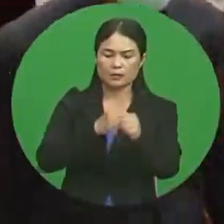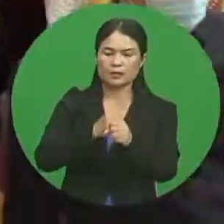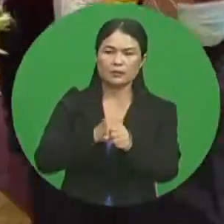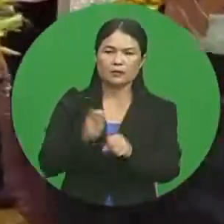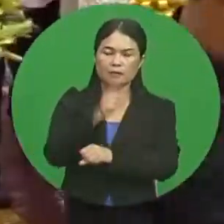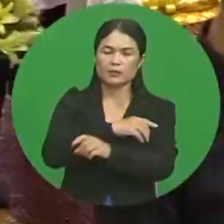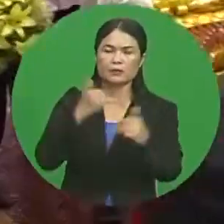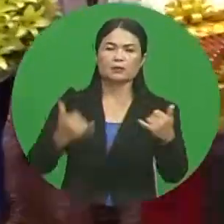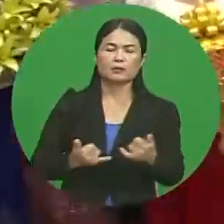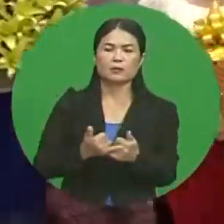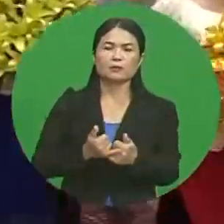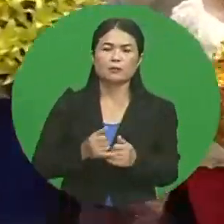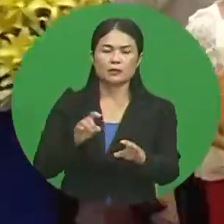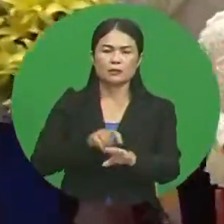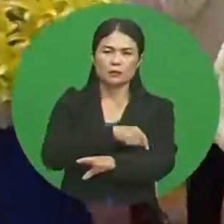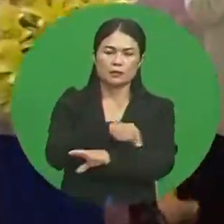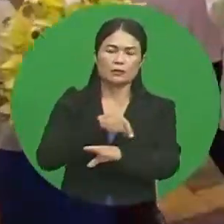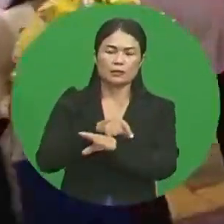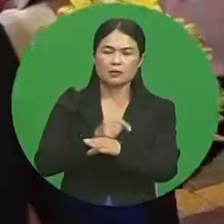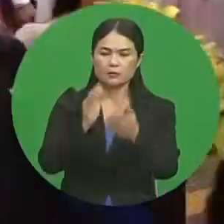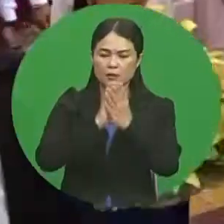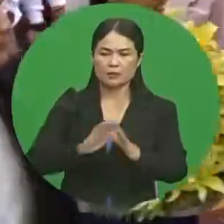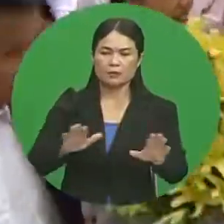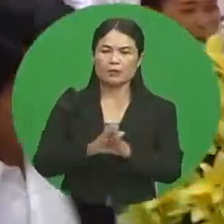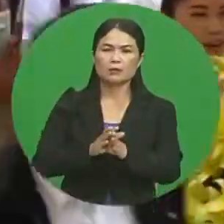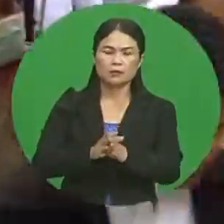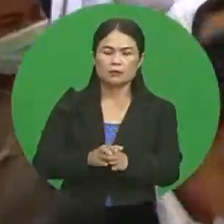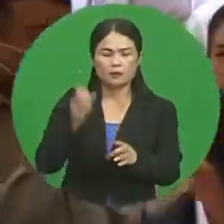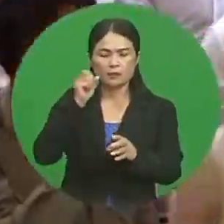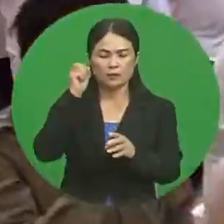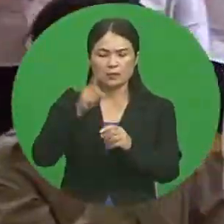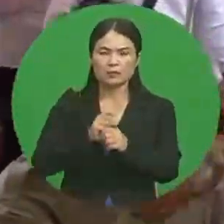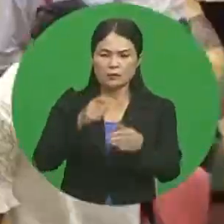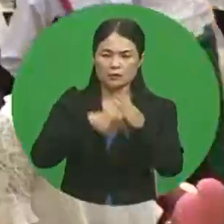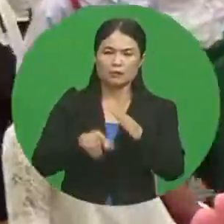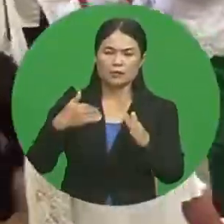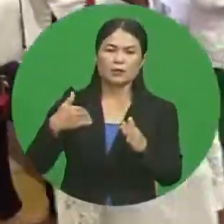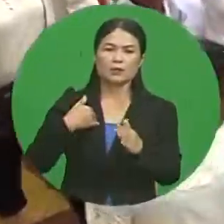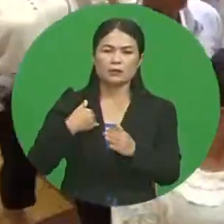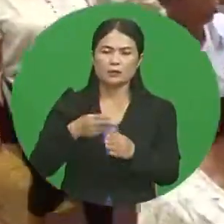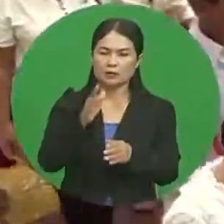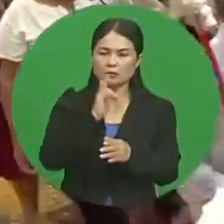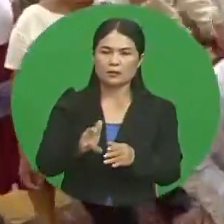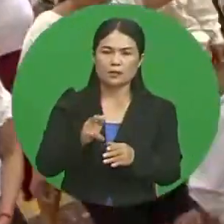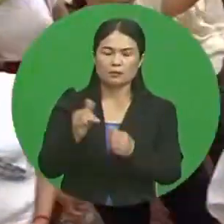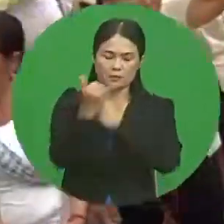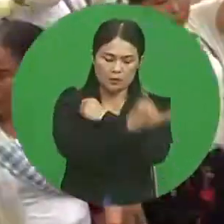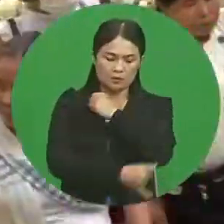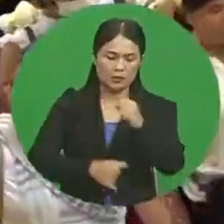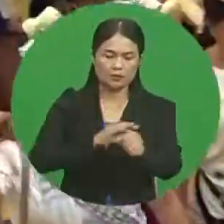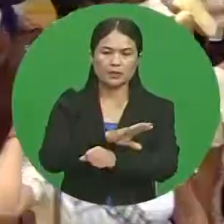ប្ដាហ៍នេះគឺជារយៈកាលនៃសុខសន្តិភាពដ៏យូរនិងពុំធ្លាប់កើតមានឡើងក្នុងប្រវត្តិសាស្ត្ររបស់ប្រទេសកម្